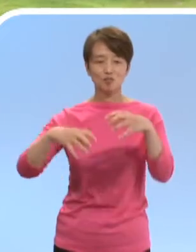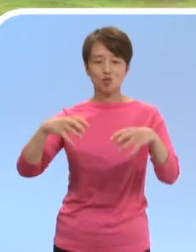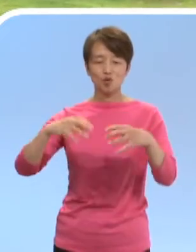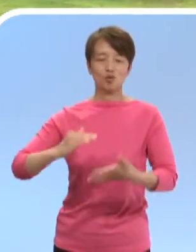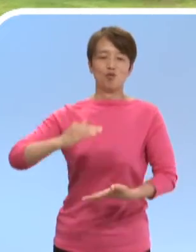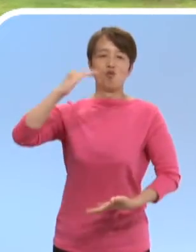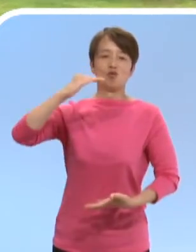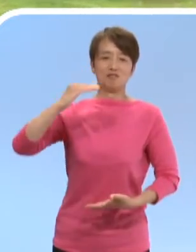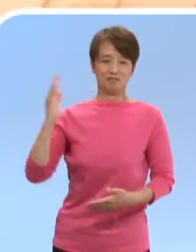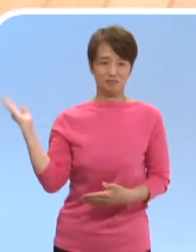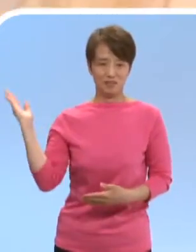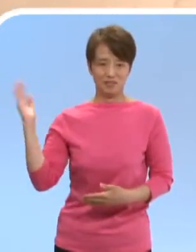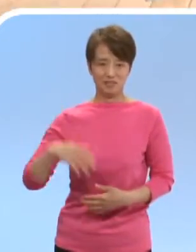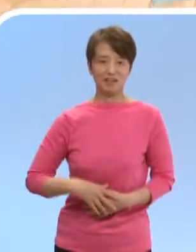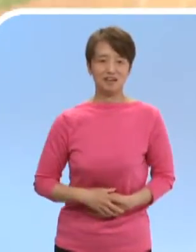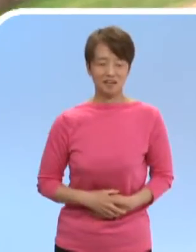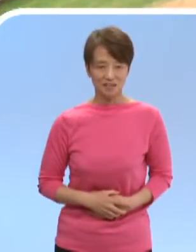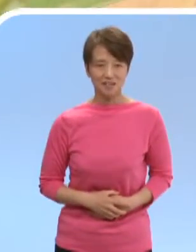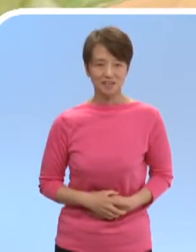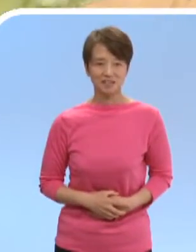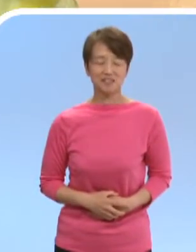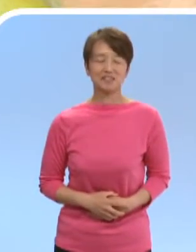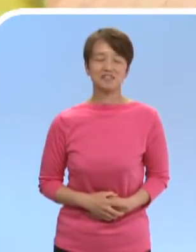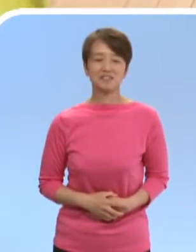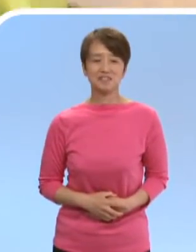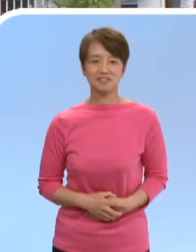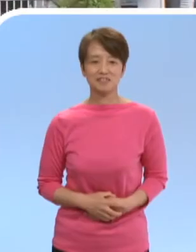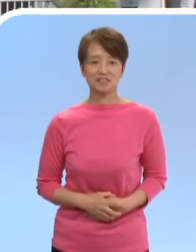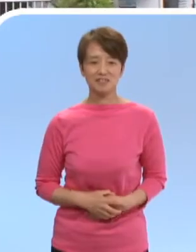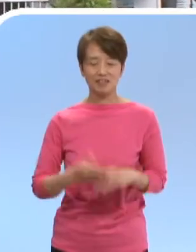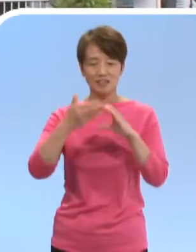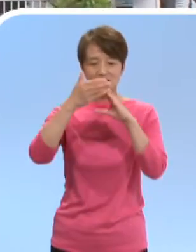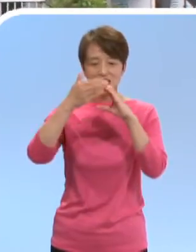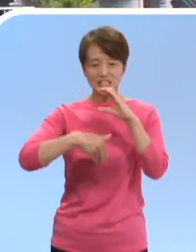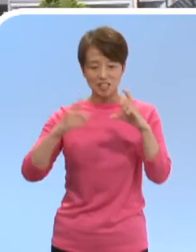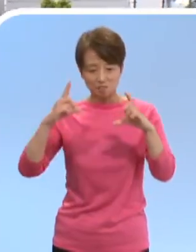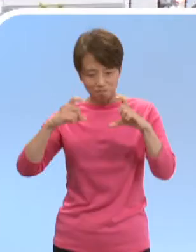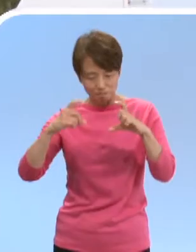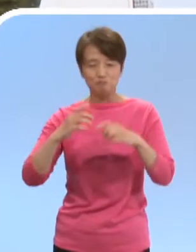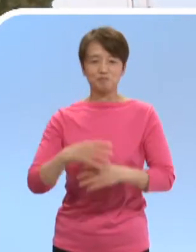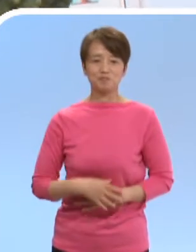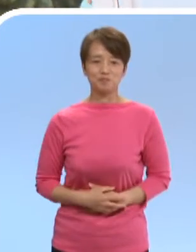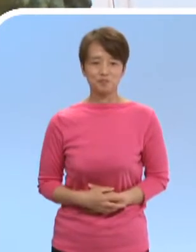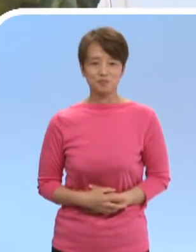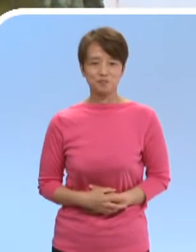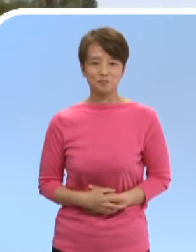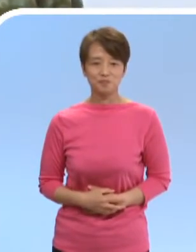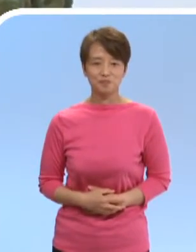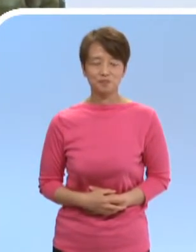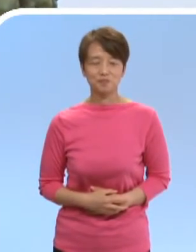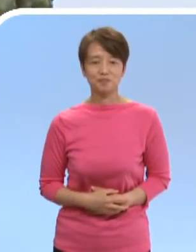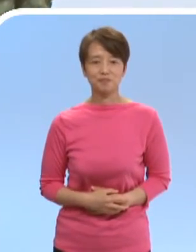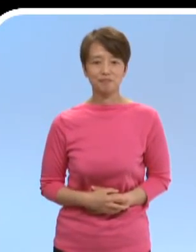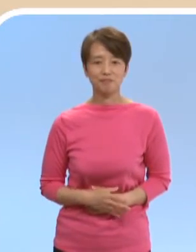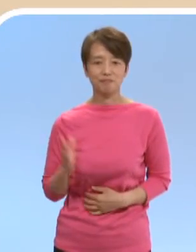ーの大型オブジェ、わ、めっちゃいいかも。はい、ブロッツリ